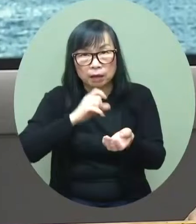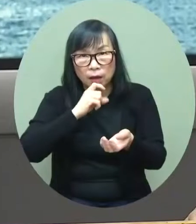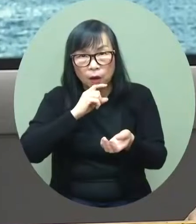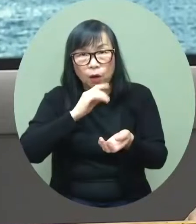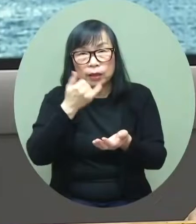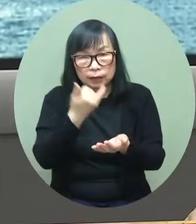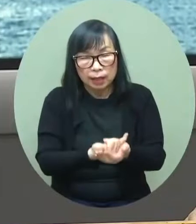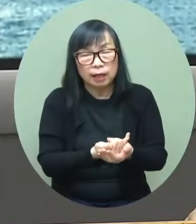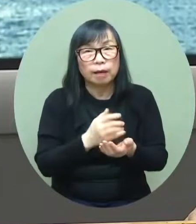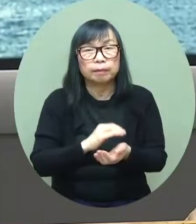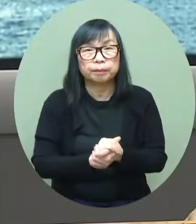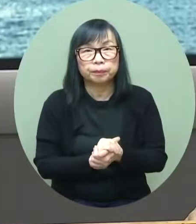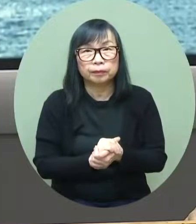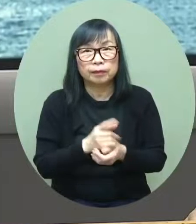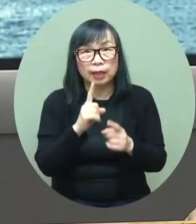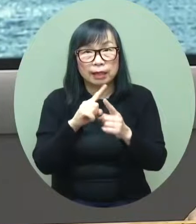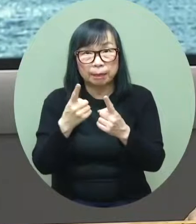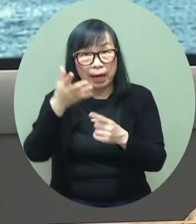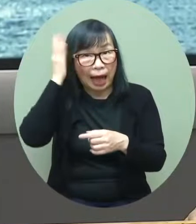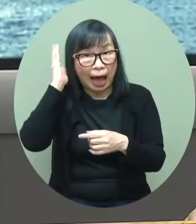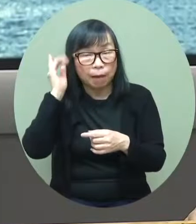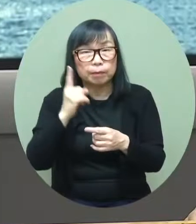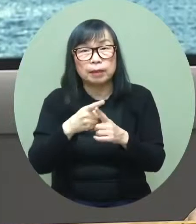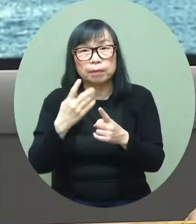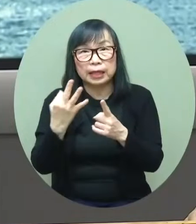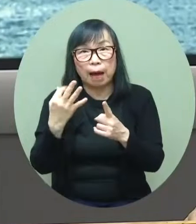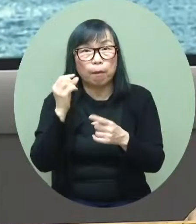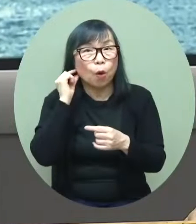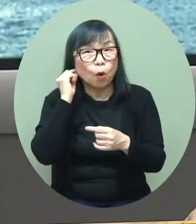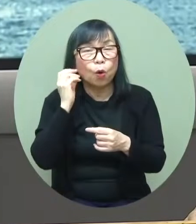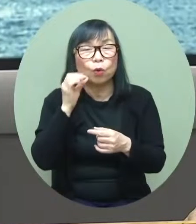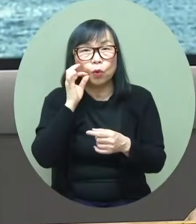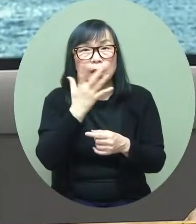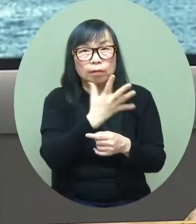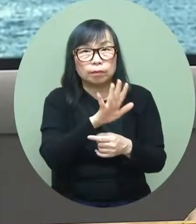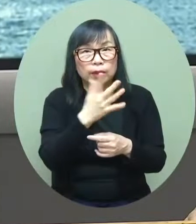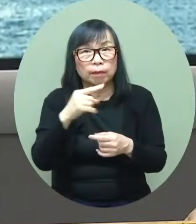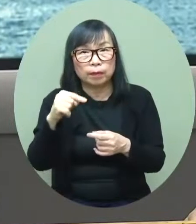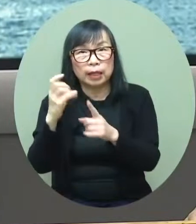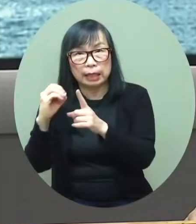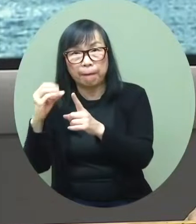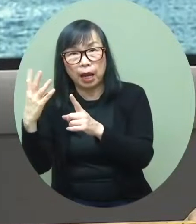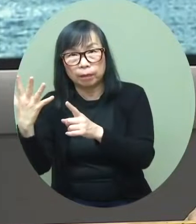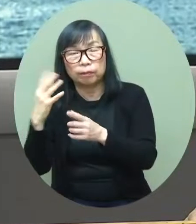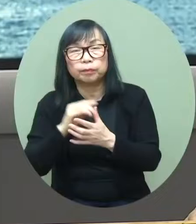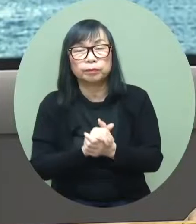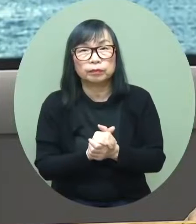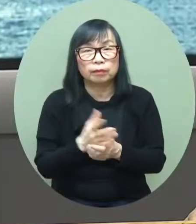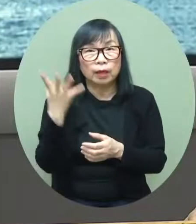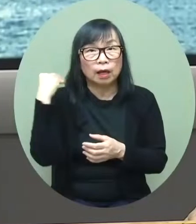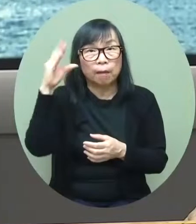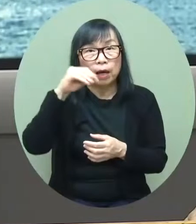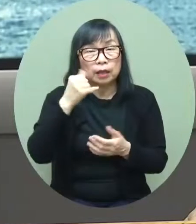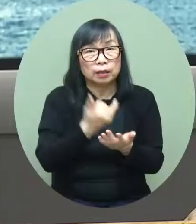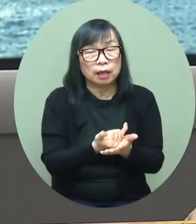病人離世的，分別是11男、13女，年齡介乎55到105歲。昨日離